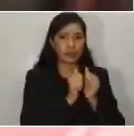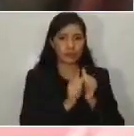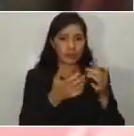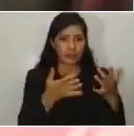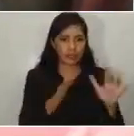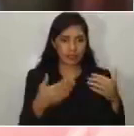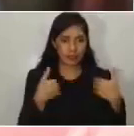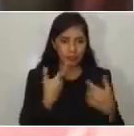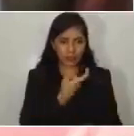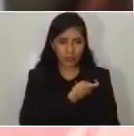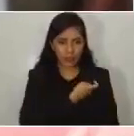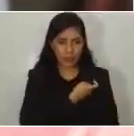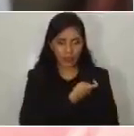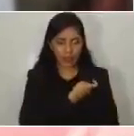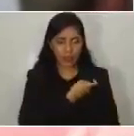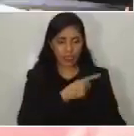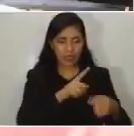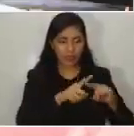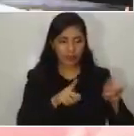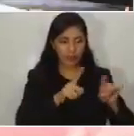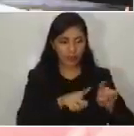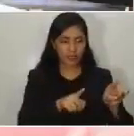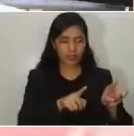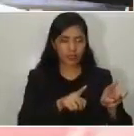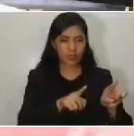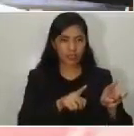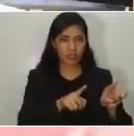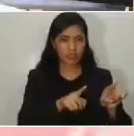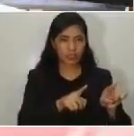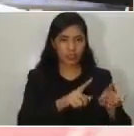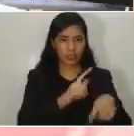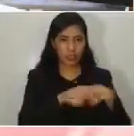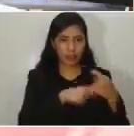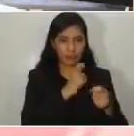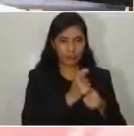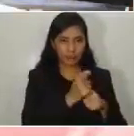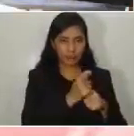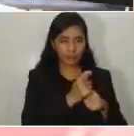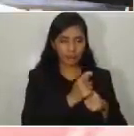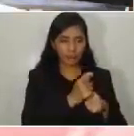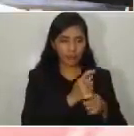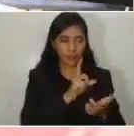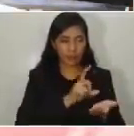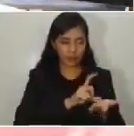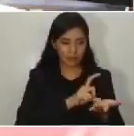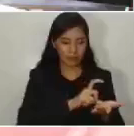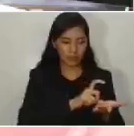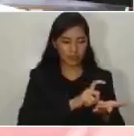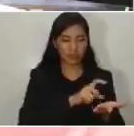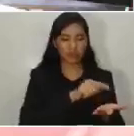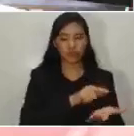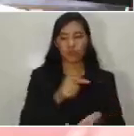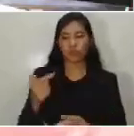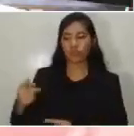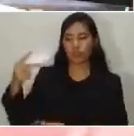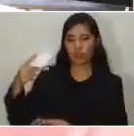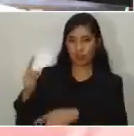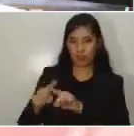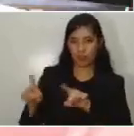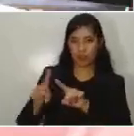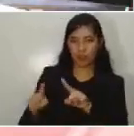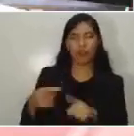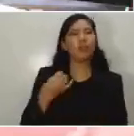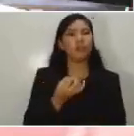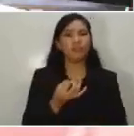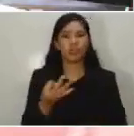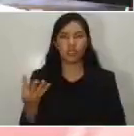nakikita ng resulta. So hanggang kailan po ang monitoring at study sa kanila kung talagang effective nga yung mix and match? Maabot pa yan talaga ng